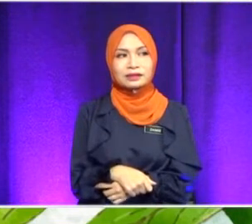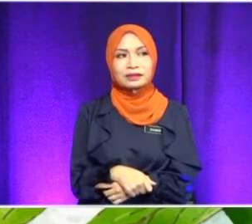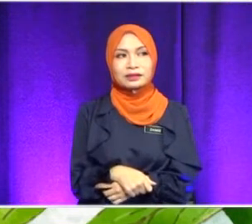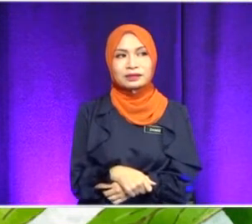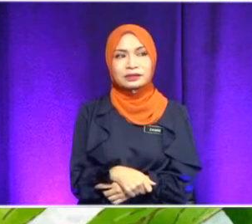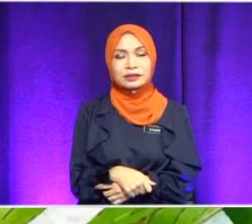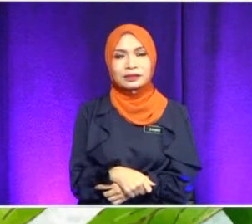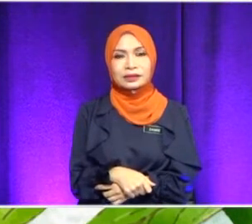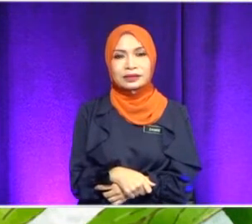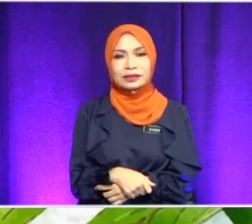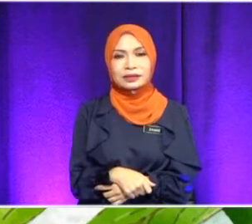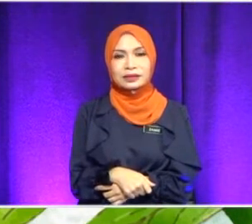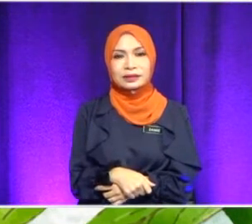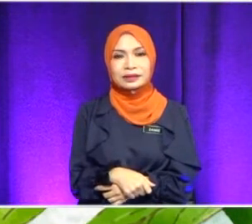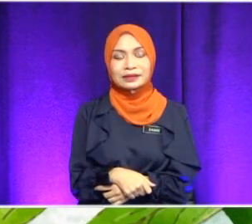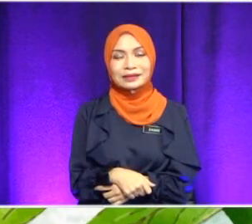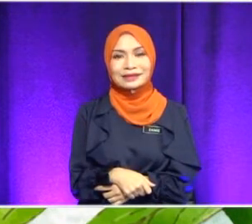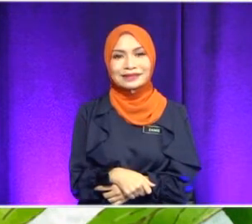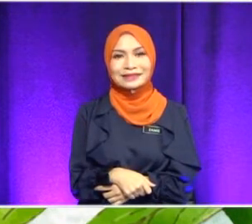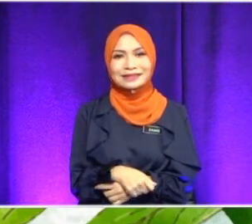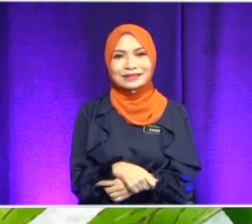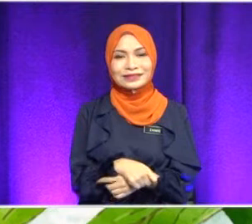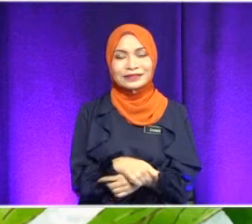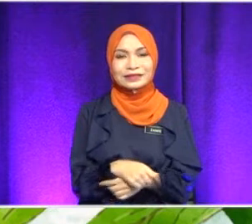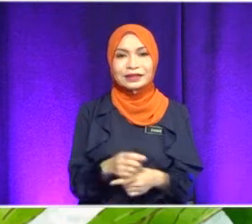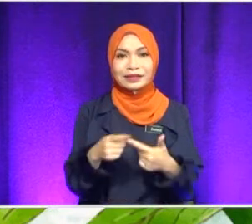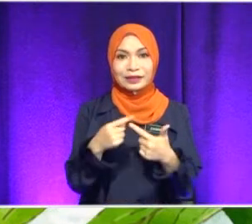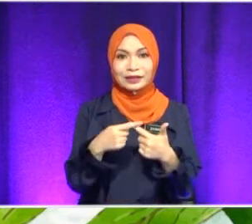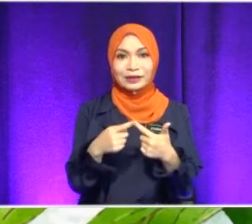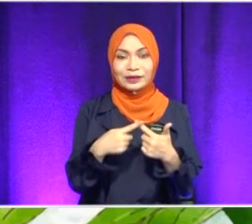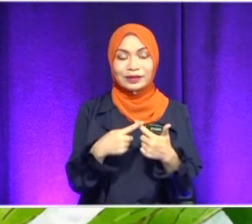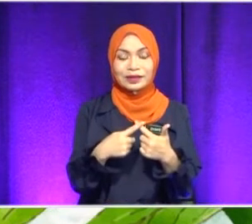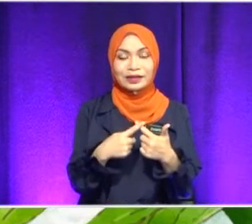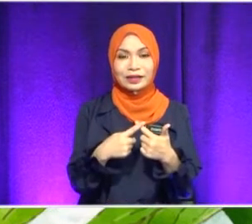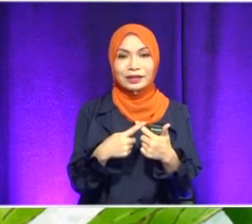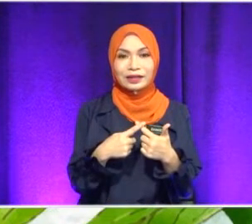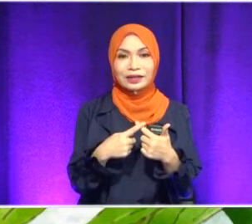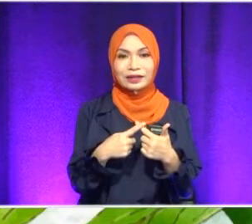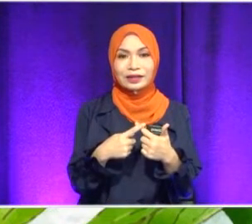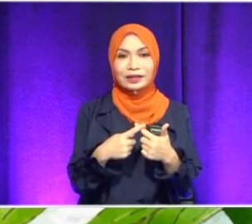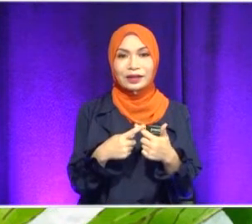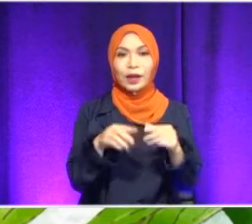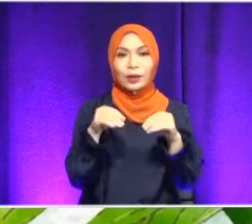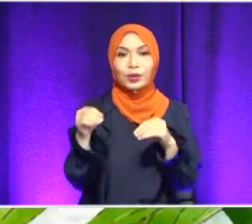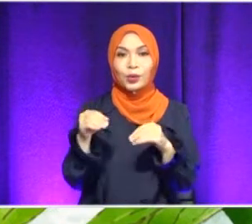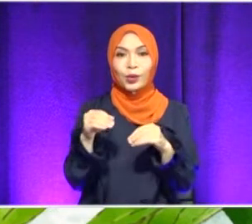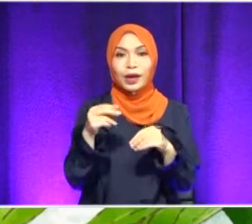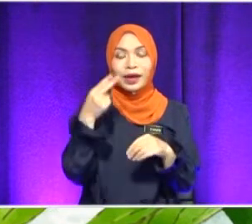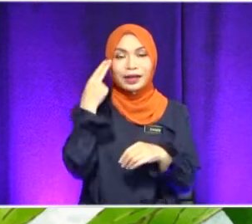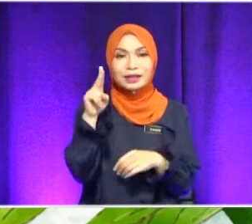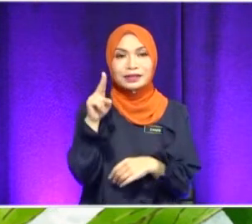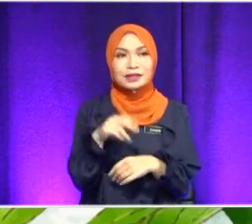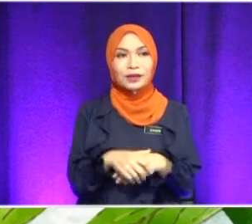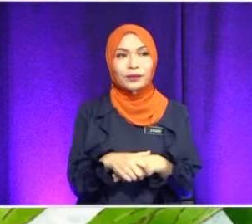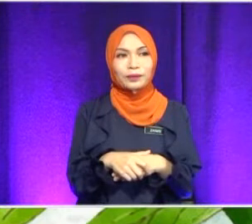hijau yaitu Oke kalau ikutkan kayaknya penanaman dalam soal yaitu Dina d3pok rediana untuk apapun karyanya